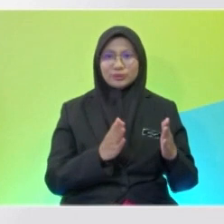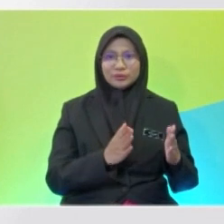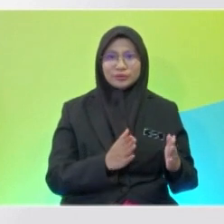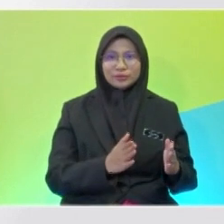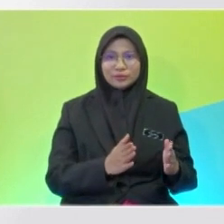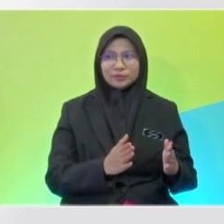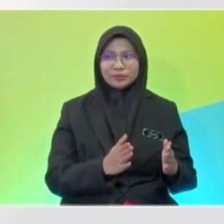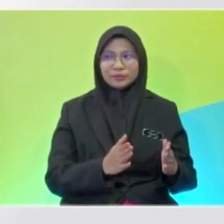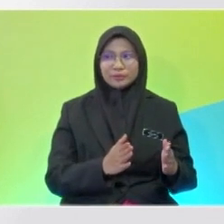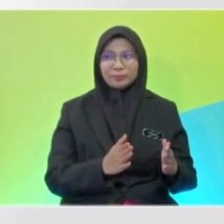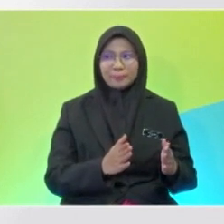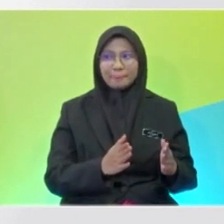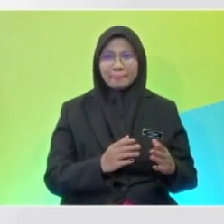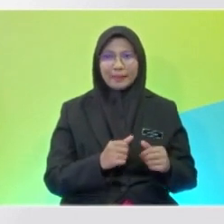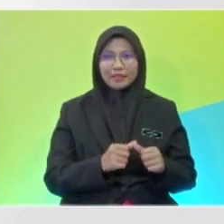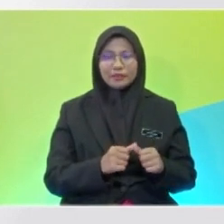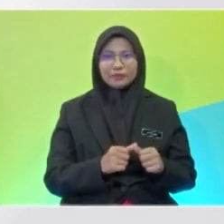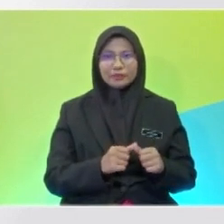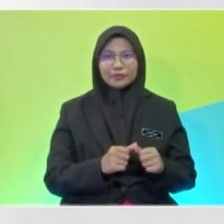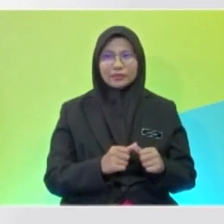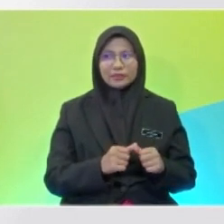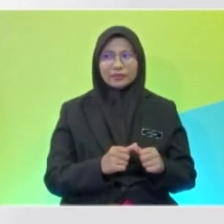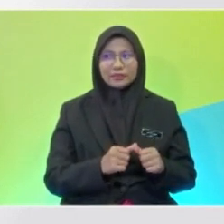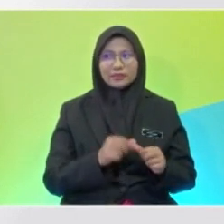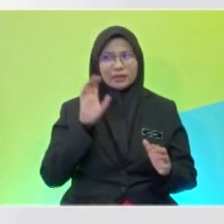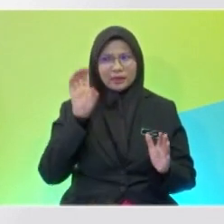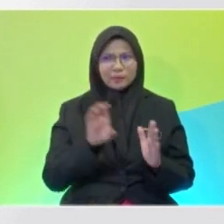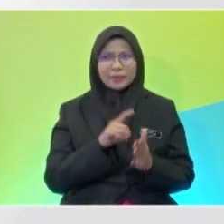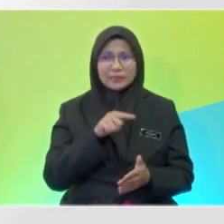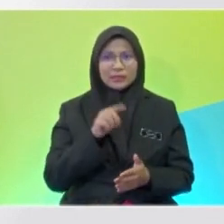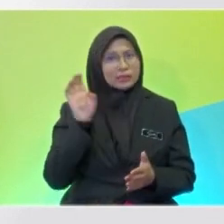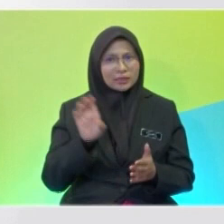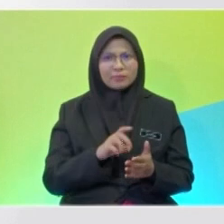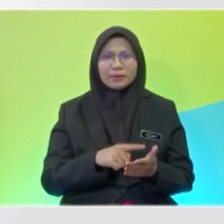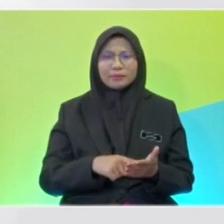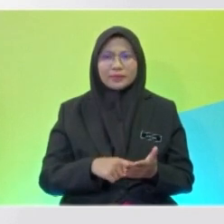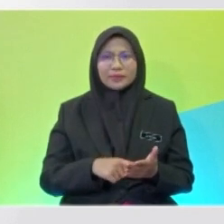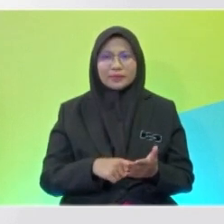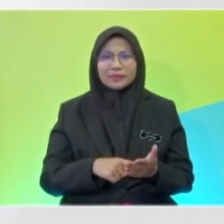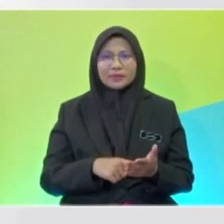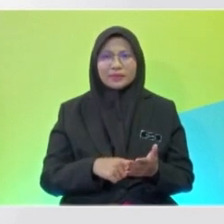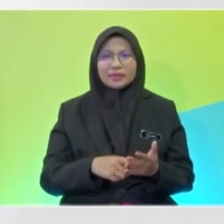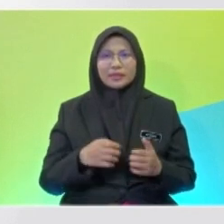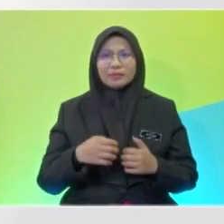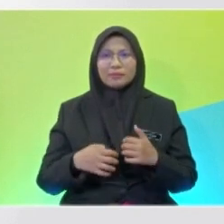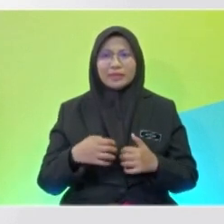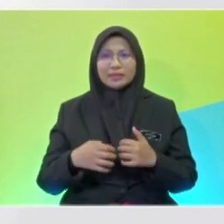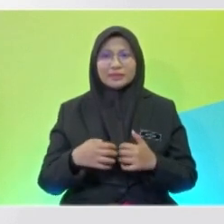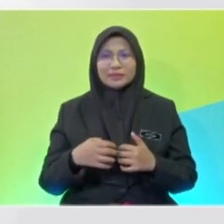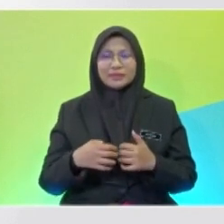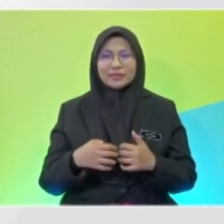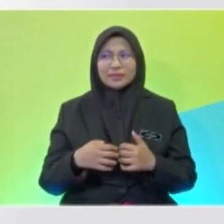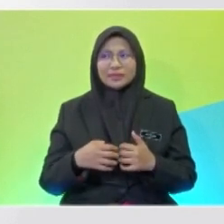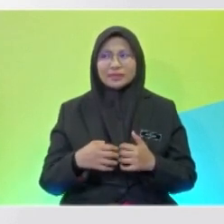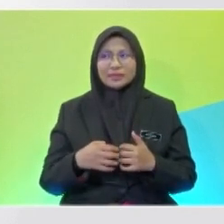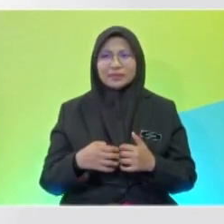berikan grafik ini yaitu gambar gambar Apakah tersebut ialah gambar mesin tekanan darah digital jadi mesin ini